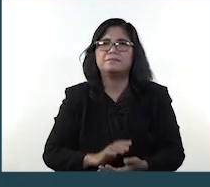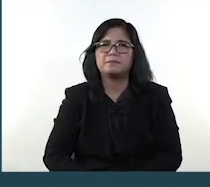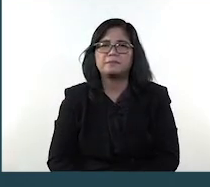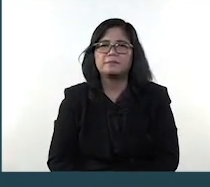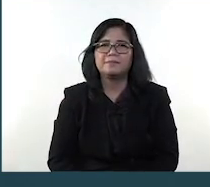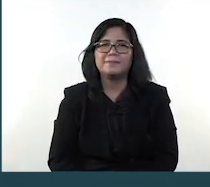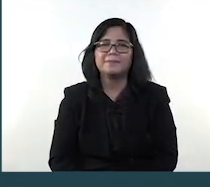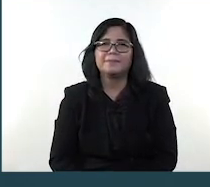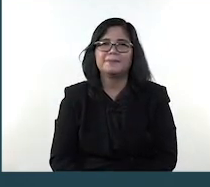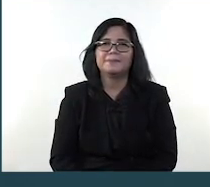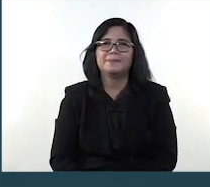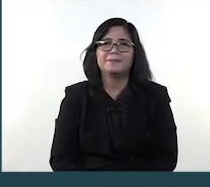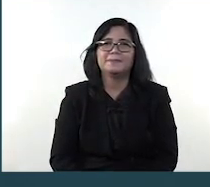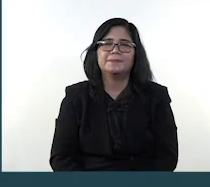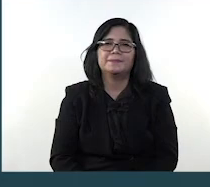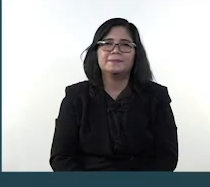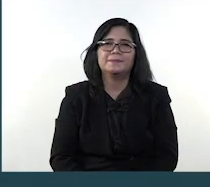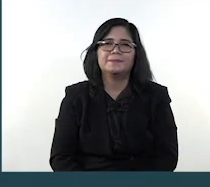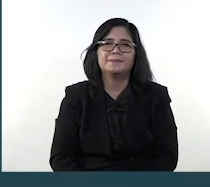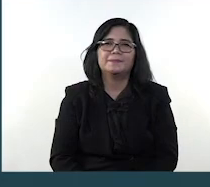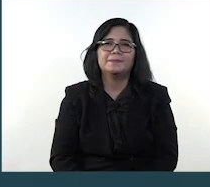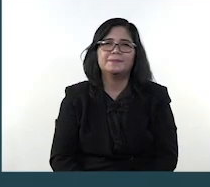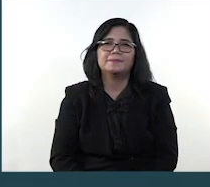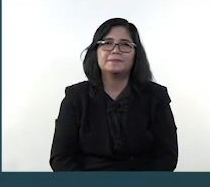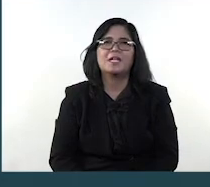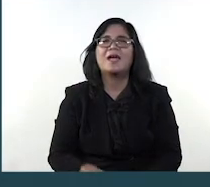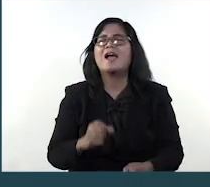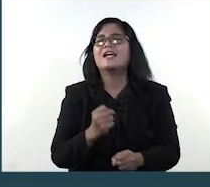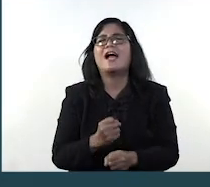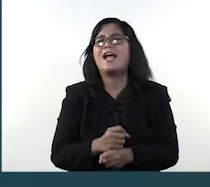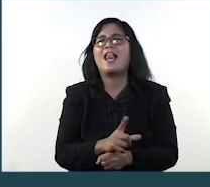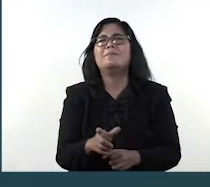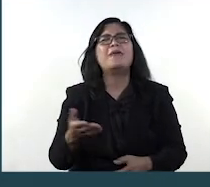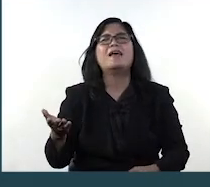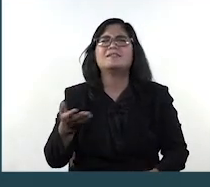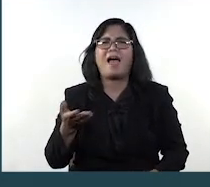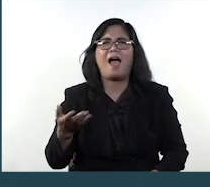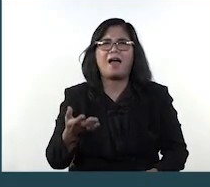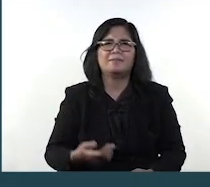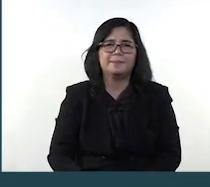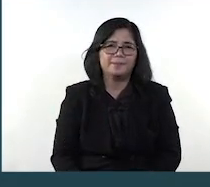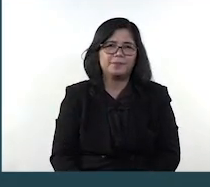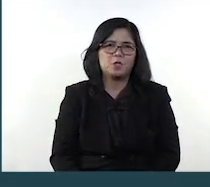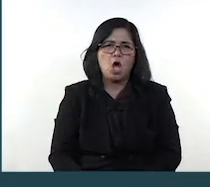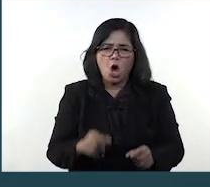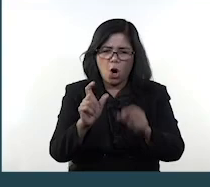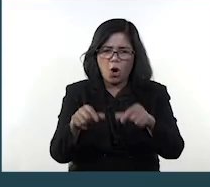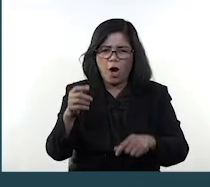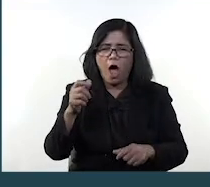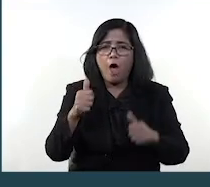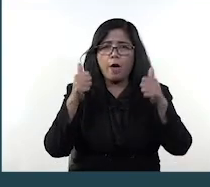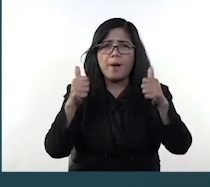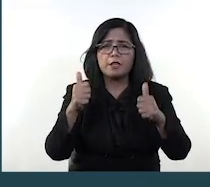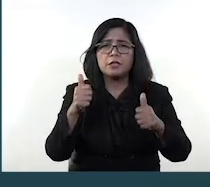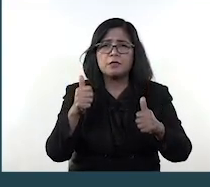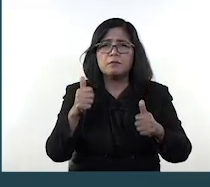nah ini agak ngga enaknya tapi sore udah bilang ini gagal itu biasa Bos Hai orang-orang Hebat bukan orang-orang yang tidak